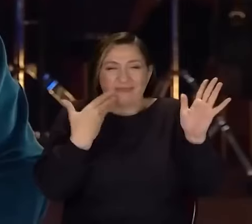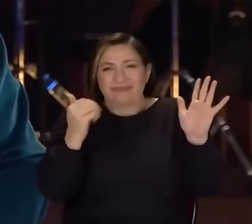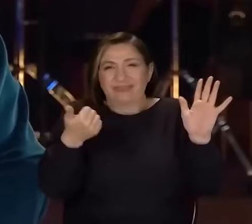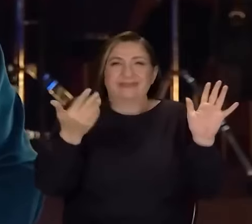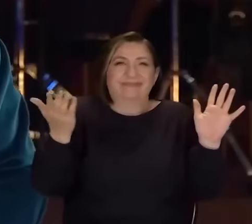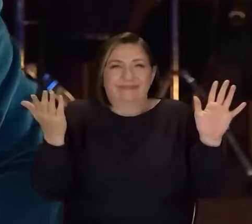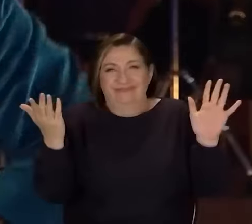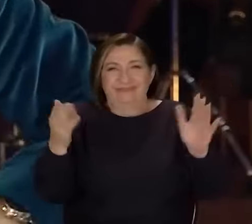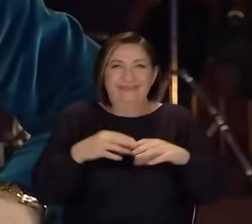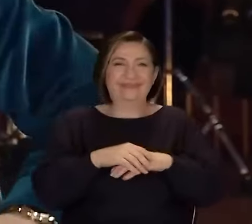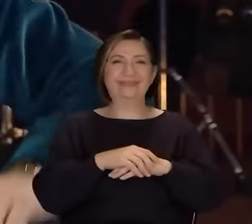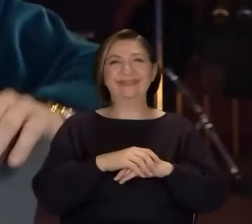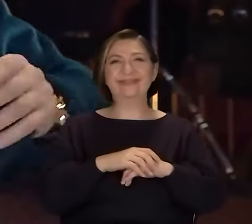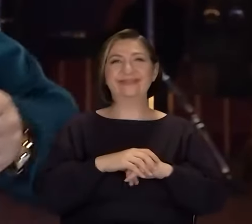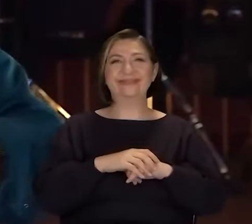lan.